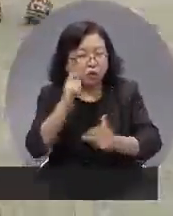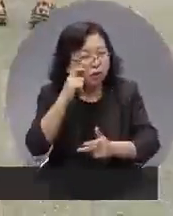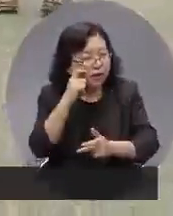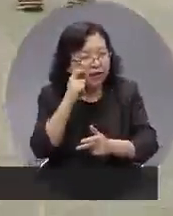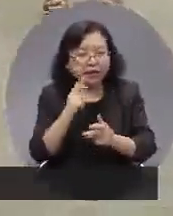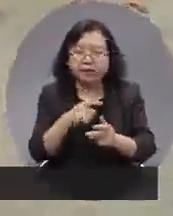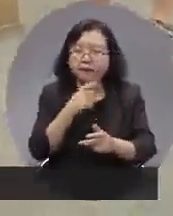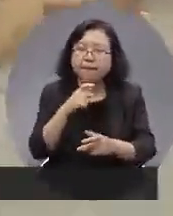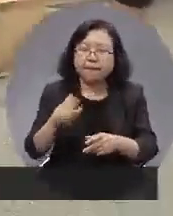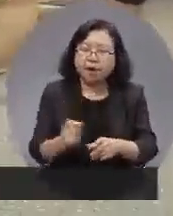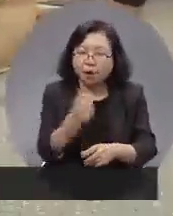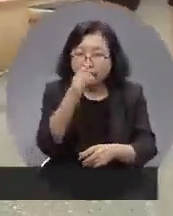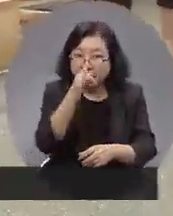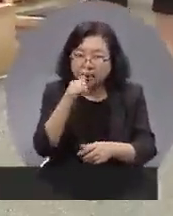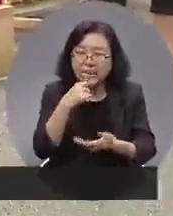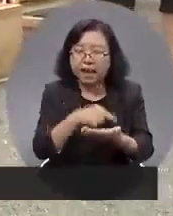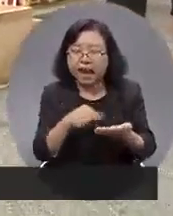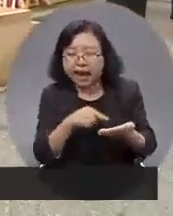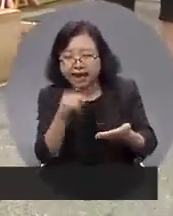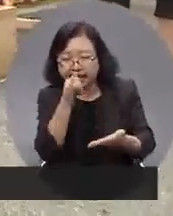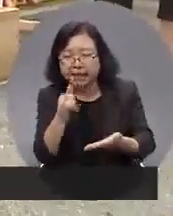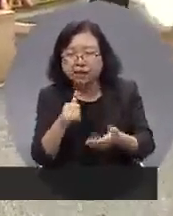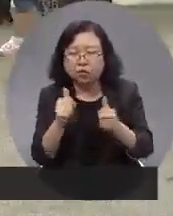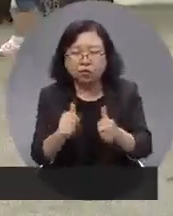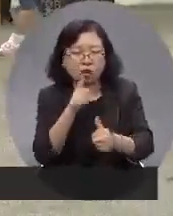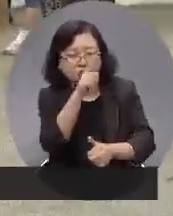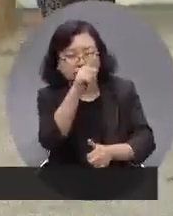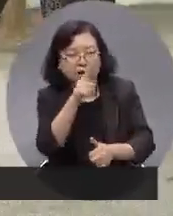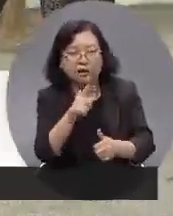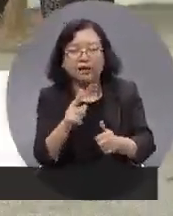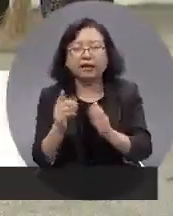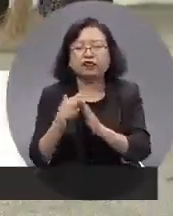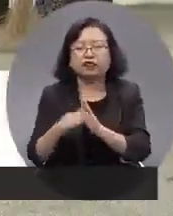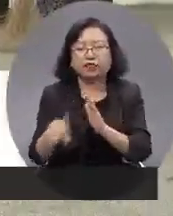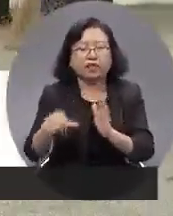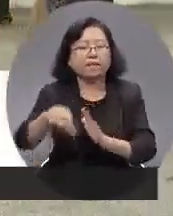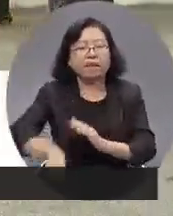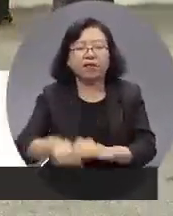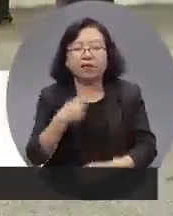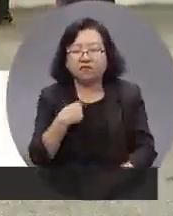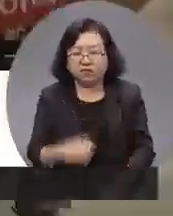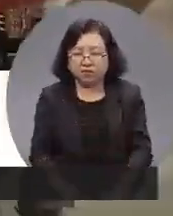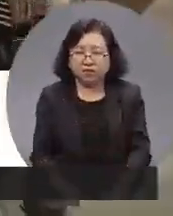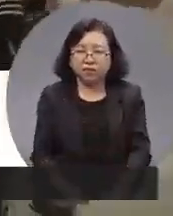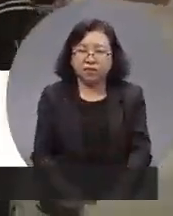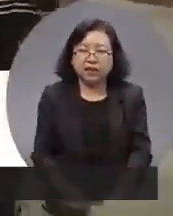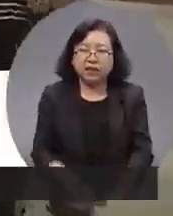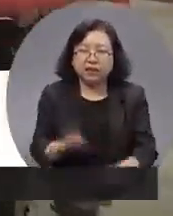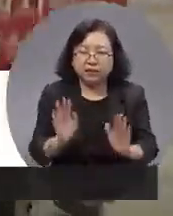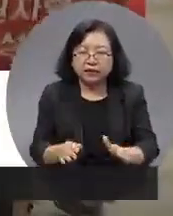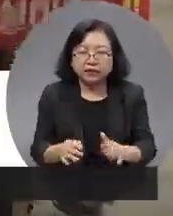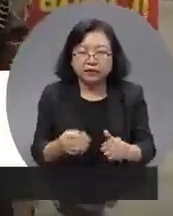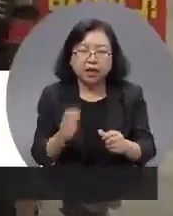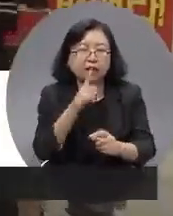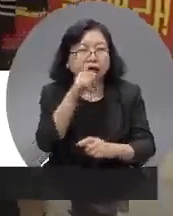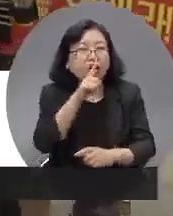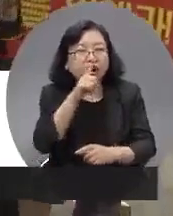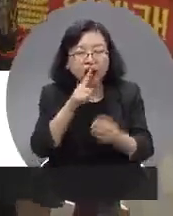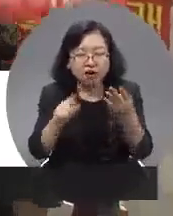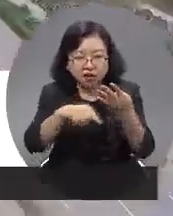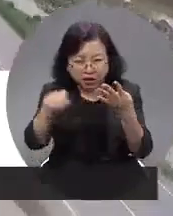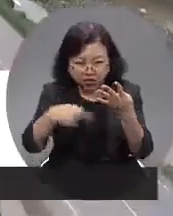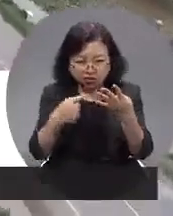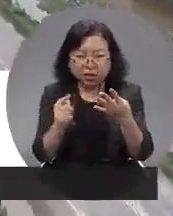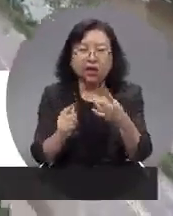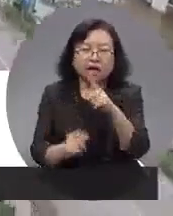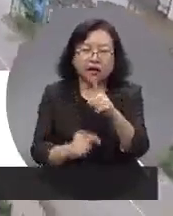수 없다며 1심에서 주민들이 패소했습니다. 현재 4건의 항소심 가운데 1건은 소취하가 이뤄졌고